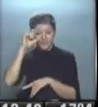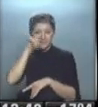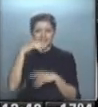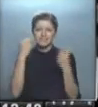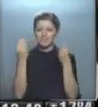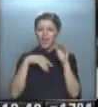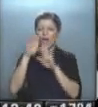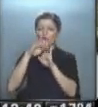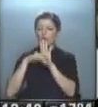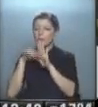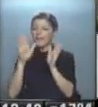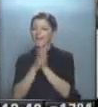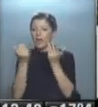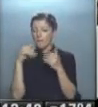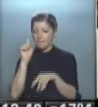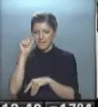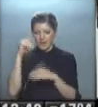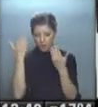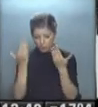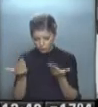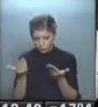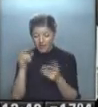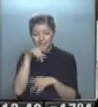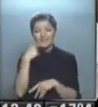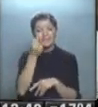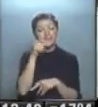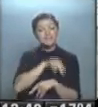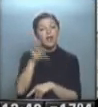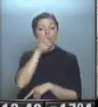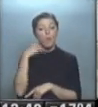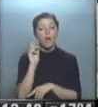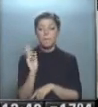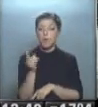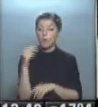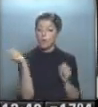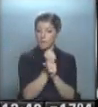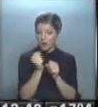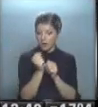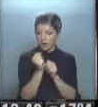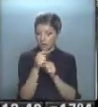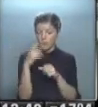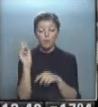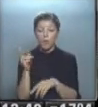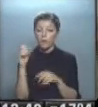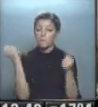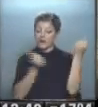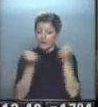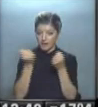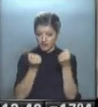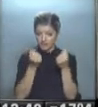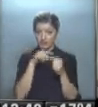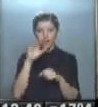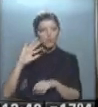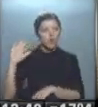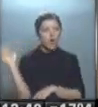Corán y la tradición islámica que prohíben a las mujeres manejar y obtener la licencia, veto que se extiende a todas